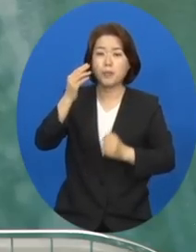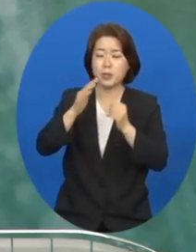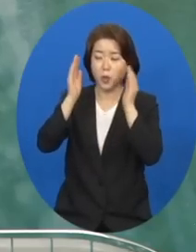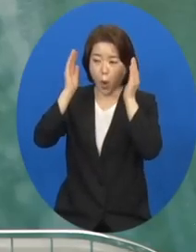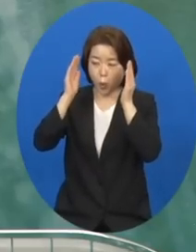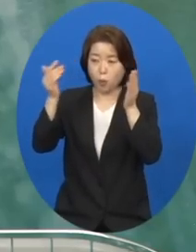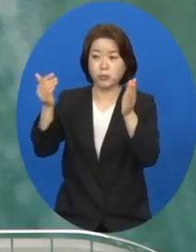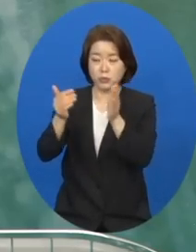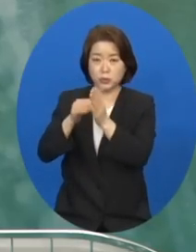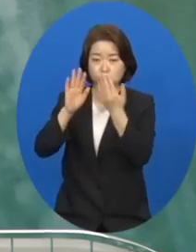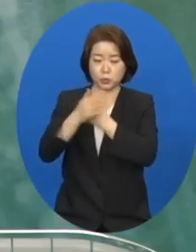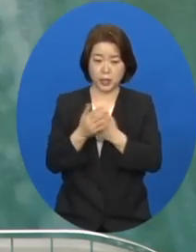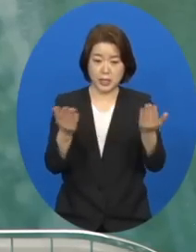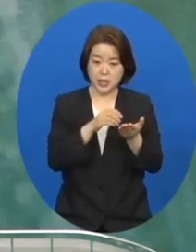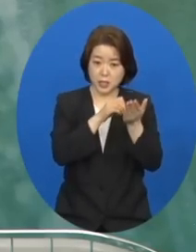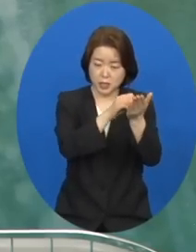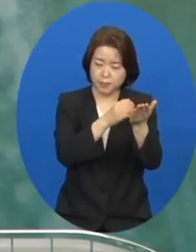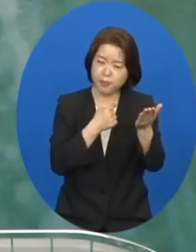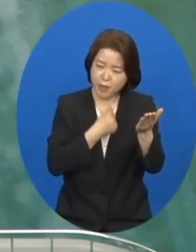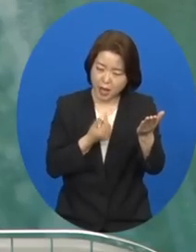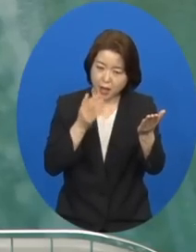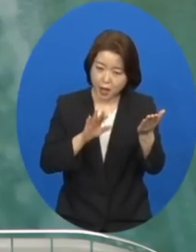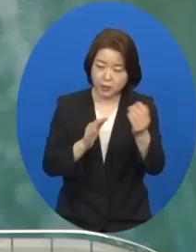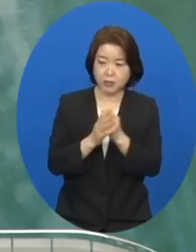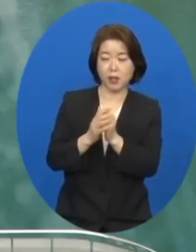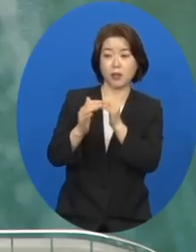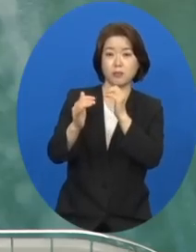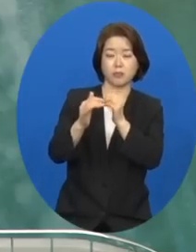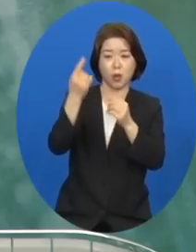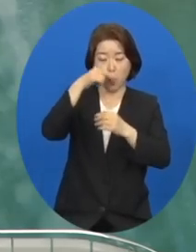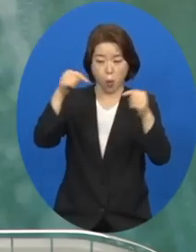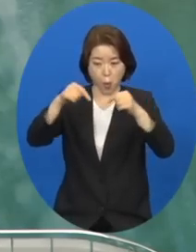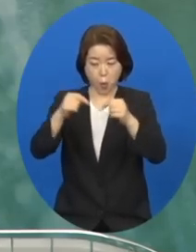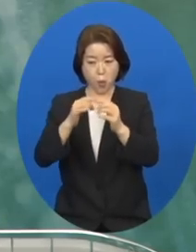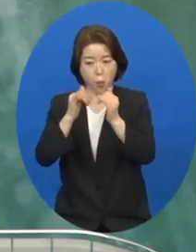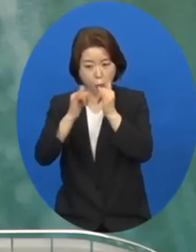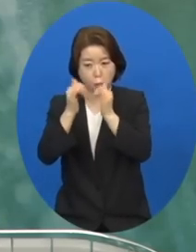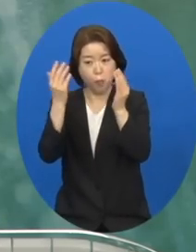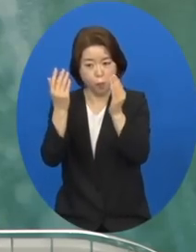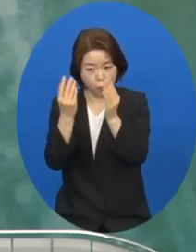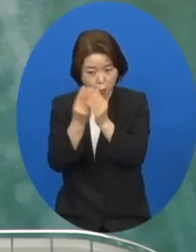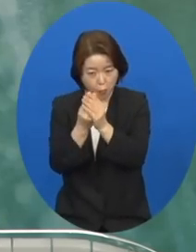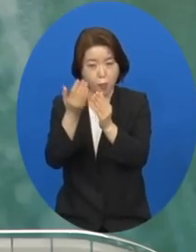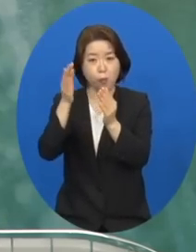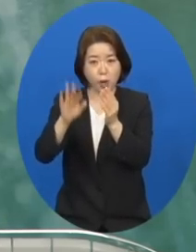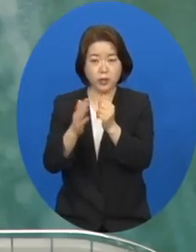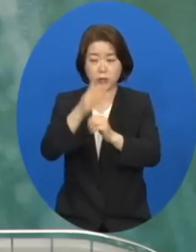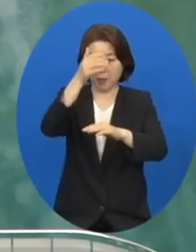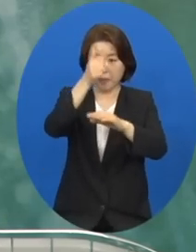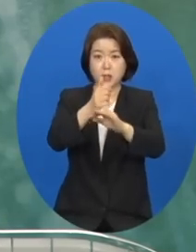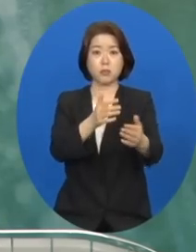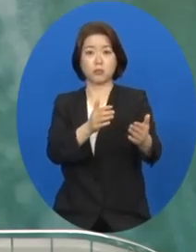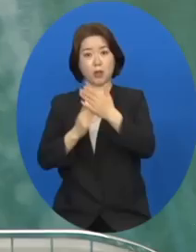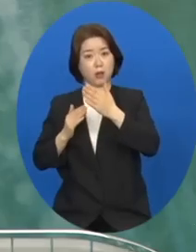취직을 하려고 했는데 인터뷰를 다 마치고 이제 거의 다 된겁니다 근데 막판에 안됐어요